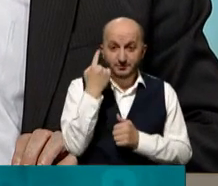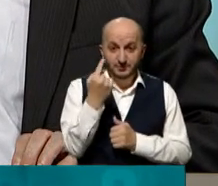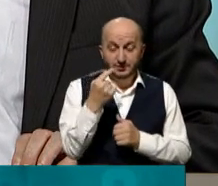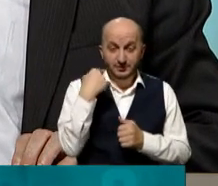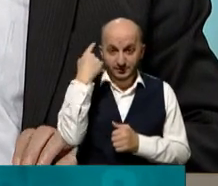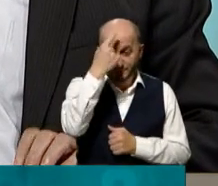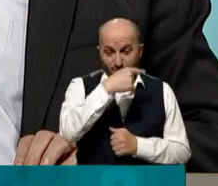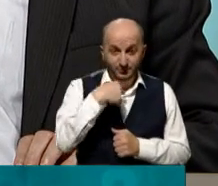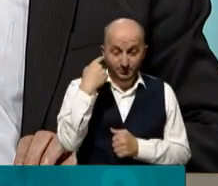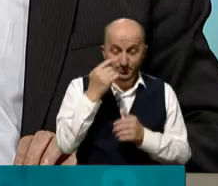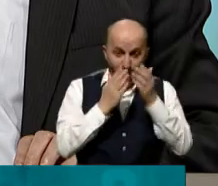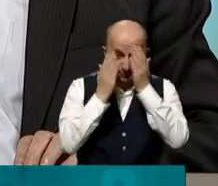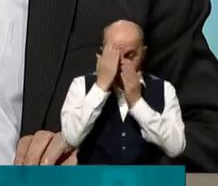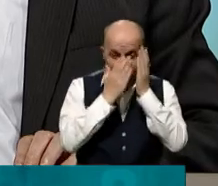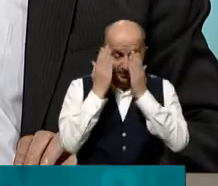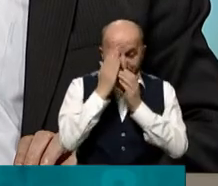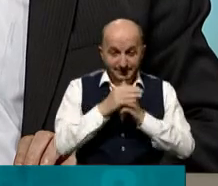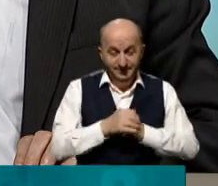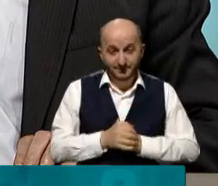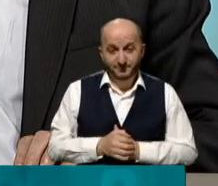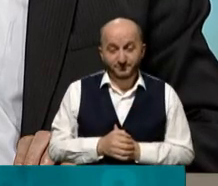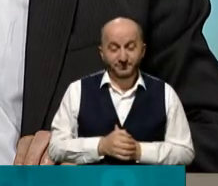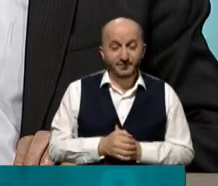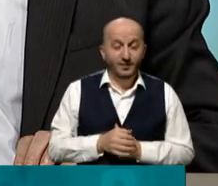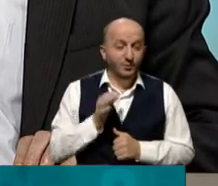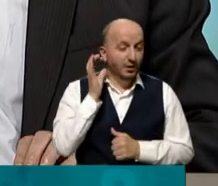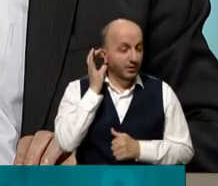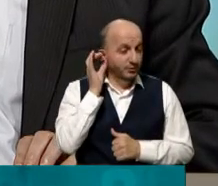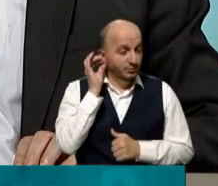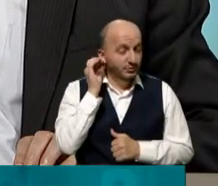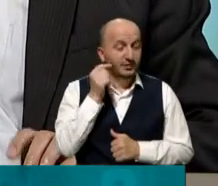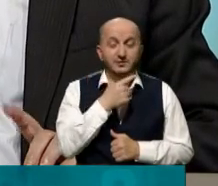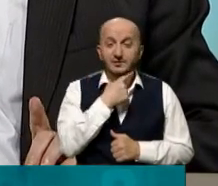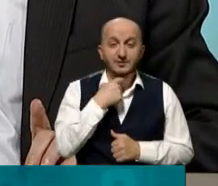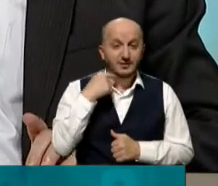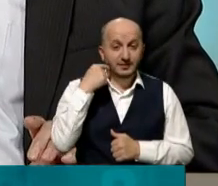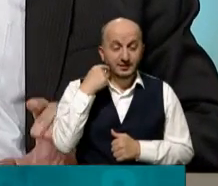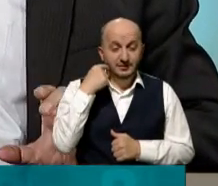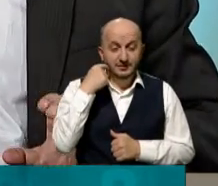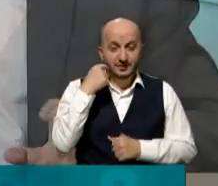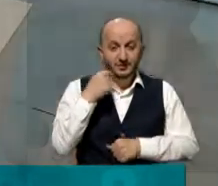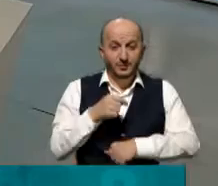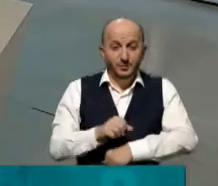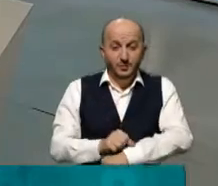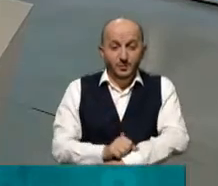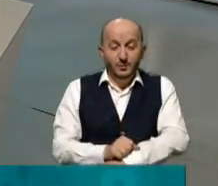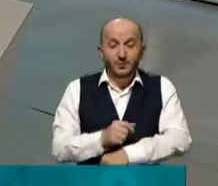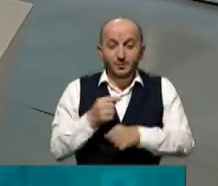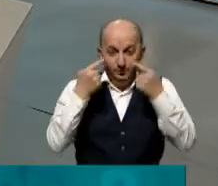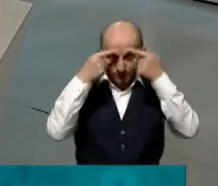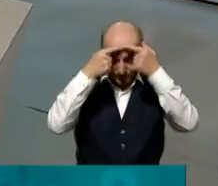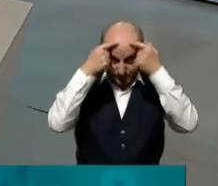yüzümüzü yıkamak. Yani yüz kulak yumuşağından, çene altından, tüylerimizin bitim yerinden